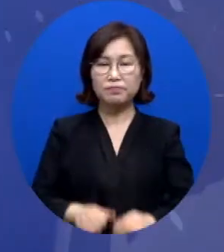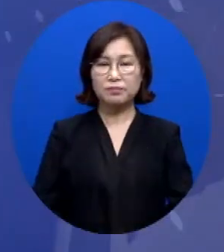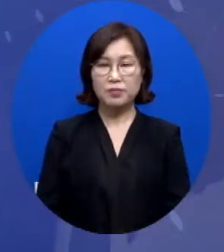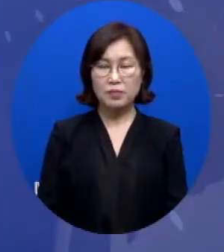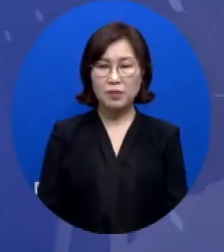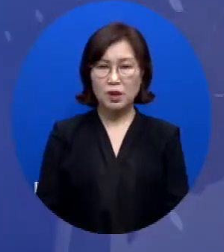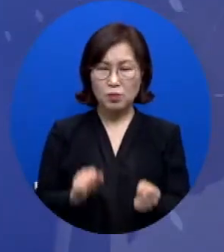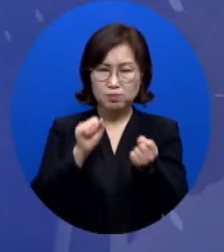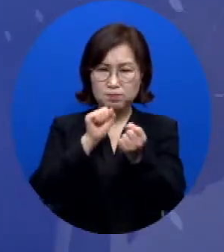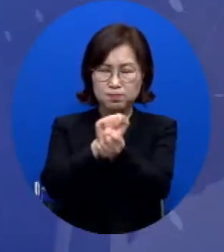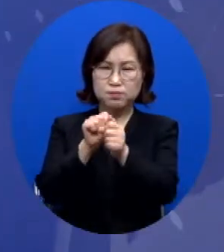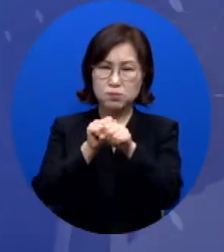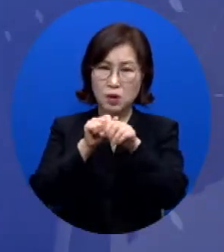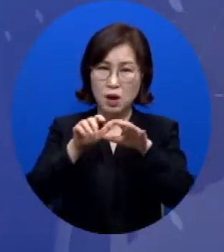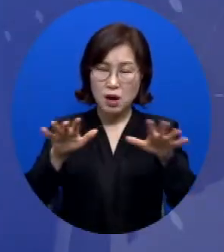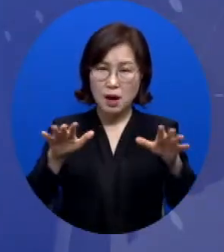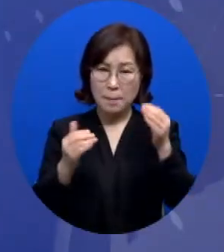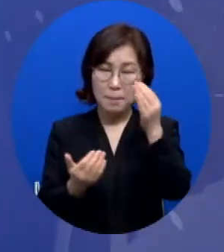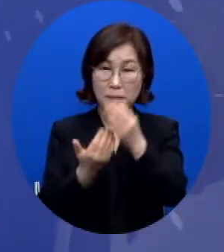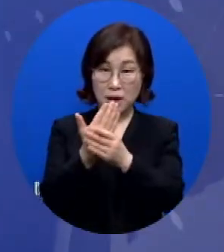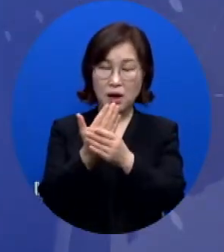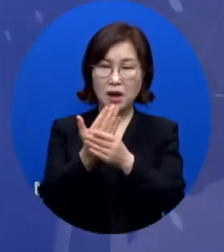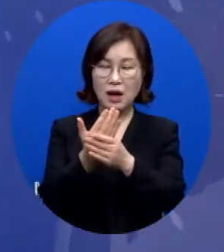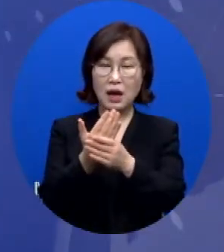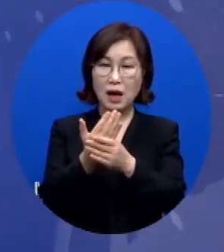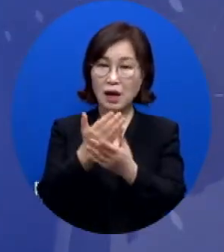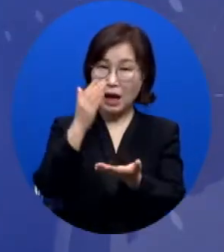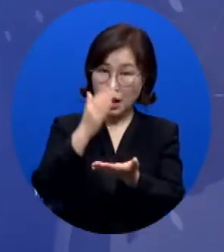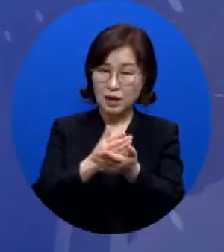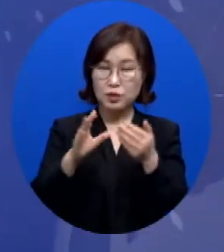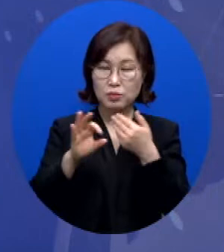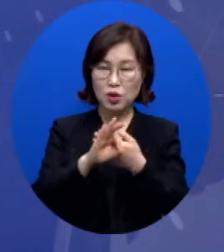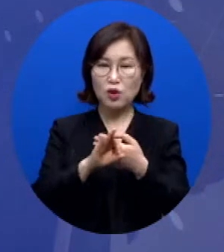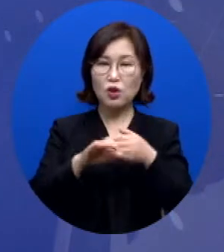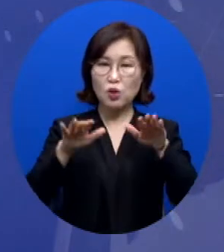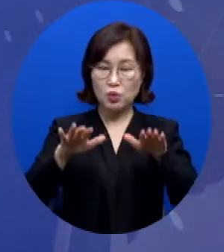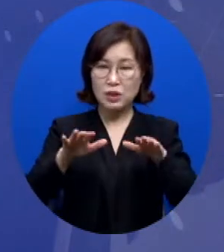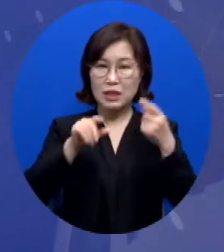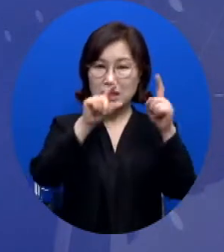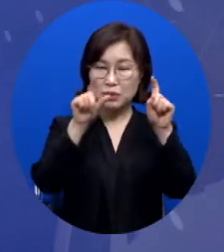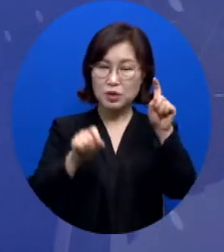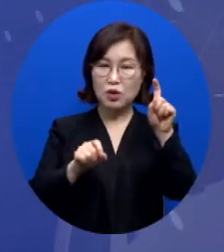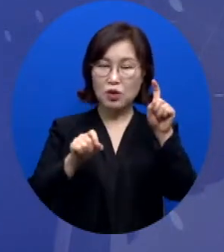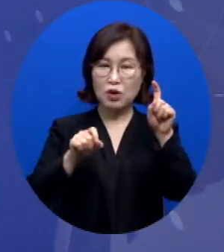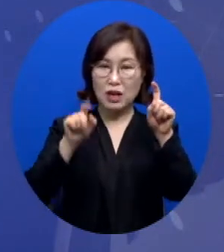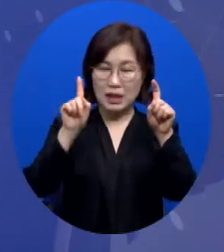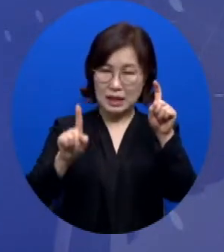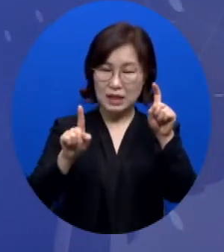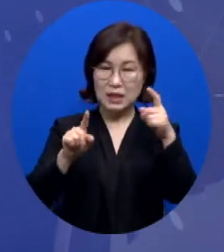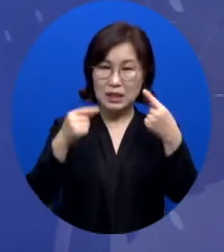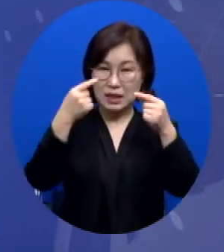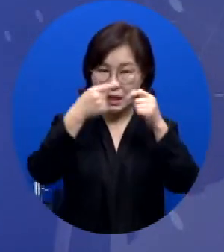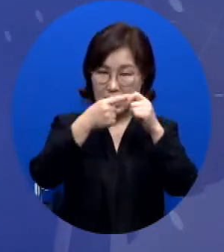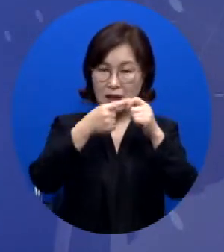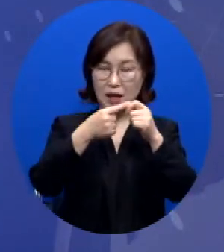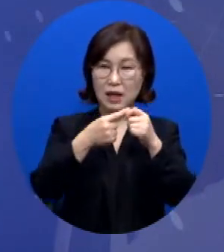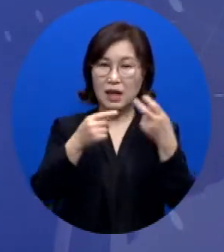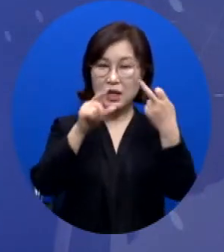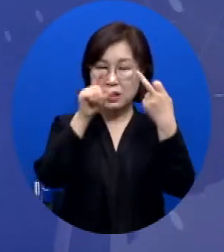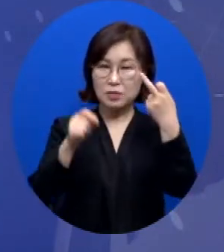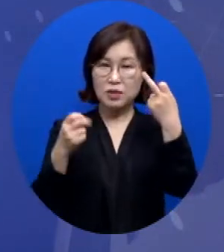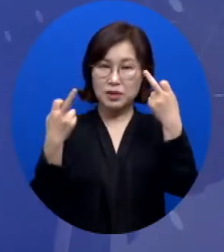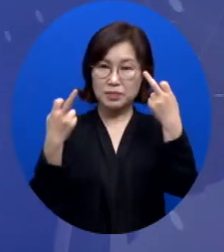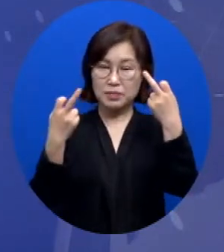폭증하는 등 특별한 돌발 상황이 발생하지 않는다면 11월 1일 1단계, 12월 13일 2단계, 내년 1월 24일